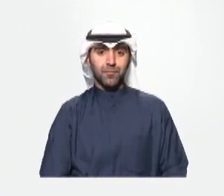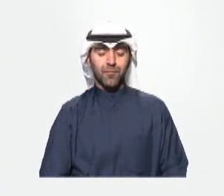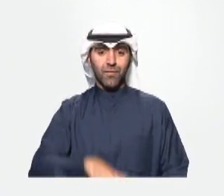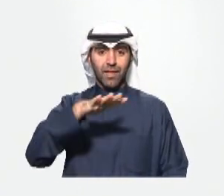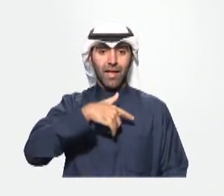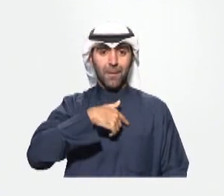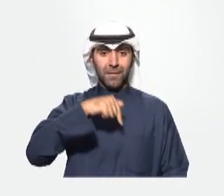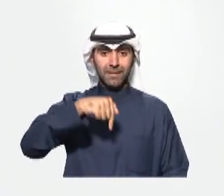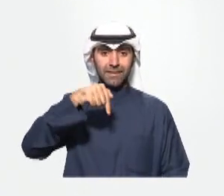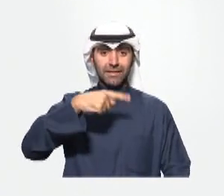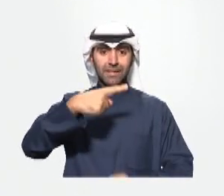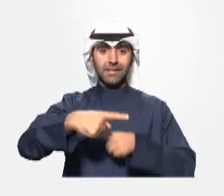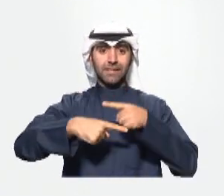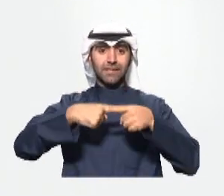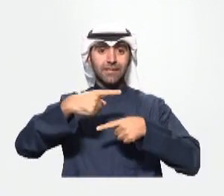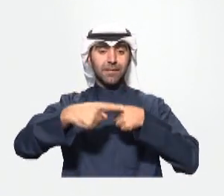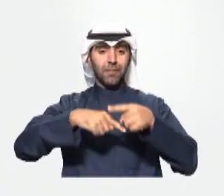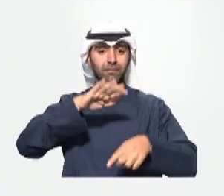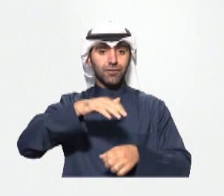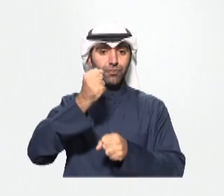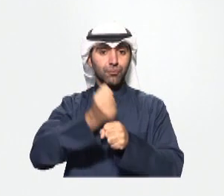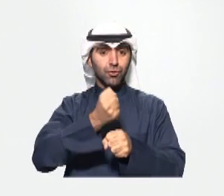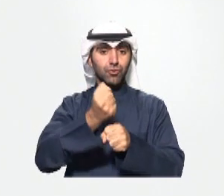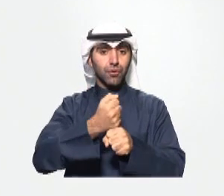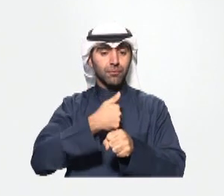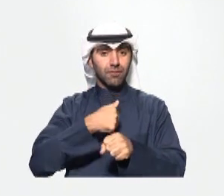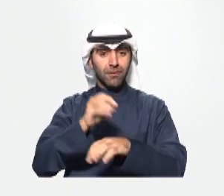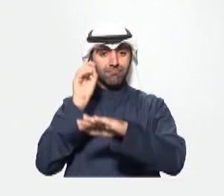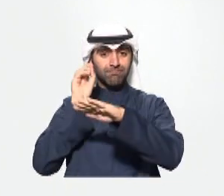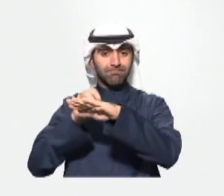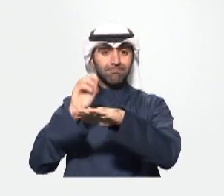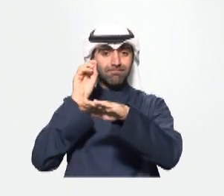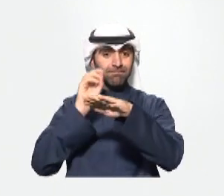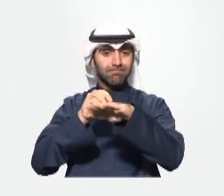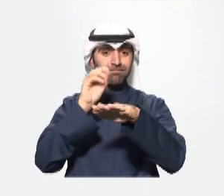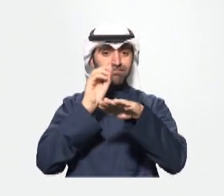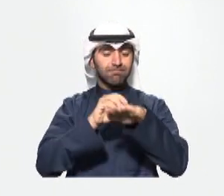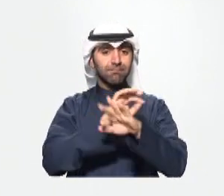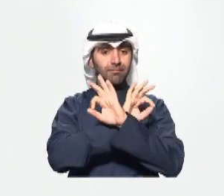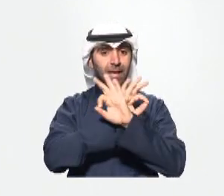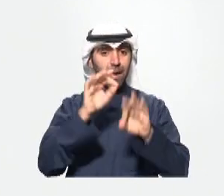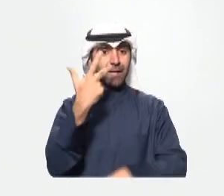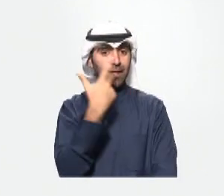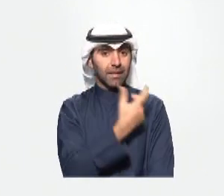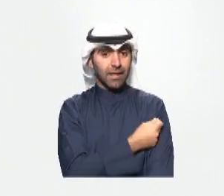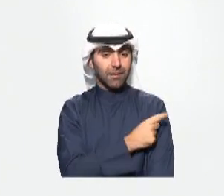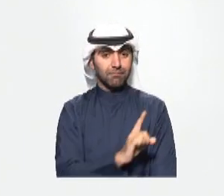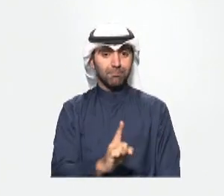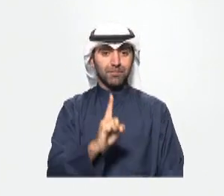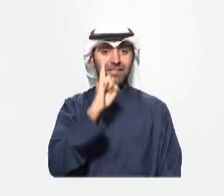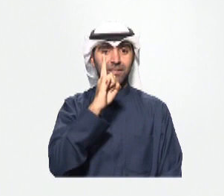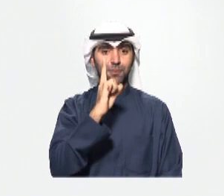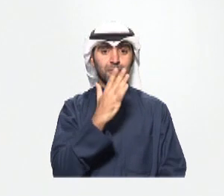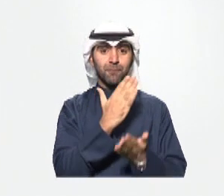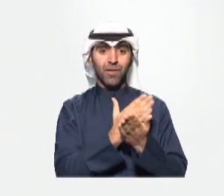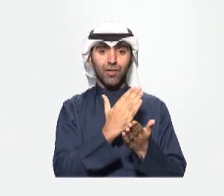نحن مستمرين، ويجب علينا مداومة الاستمرار بالأخذ بالإجراءات الوقائية وأن نعمل في